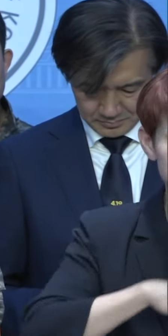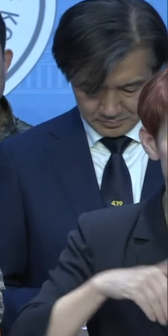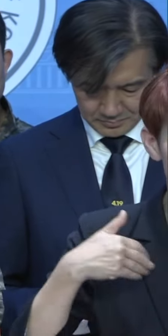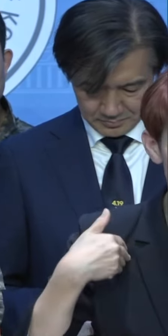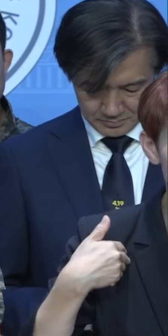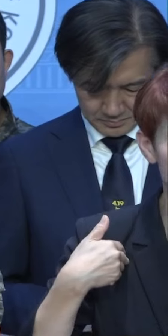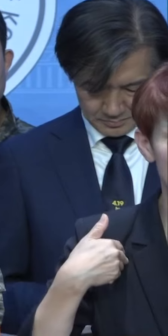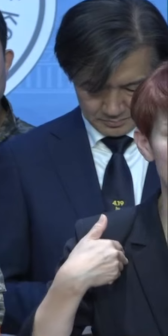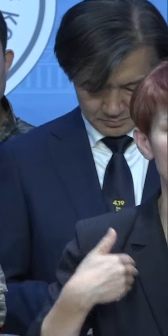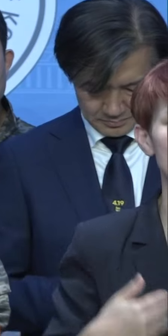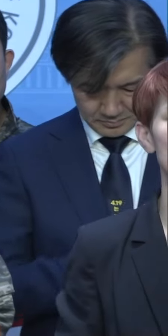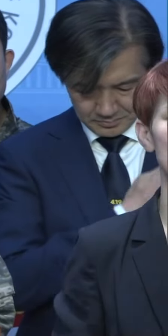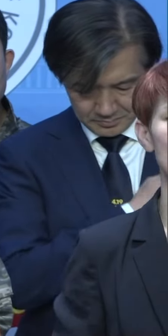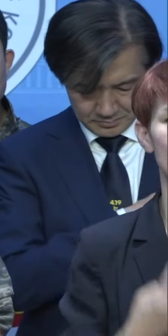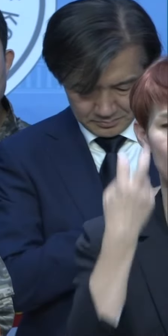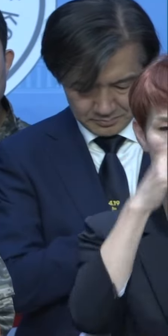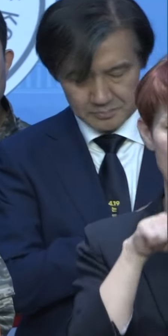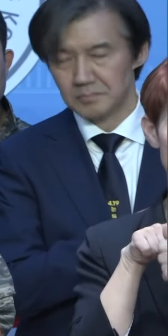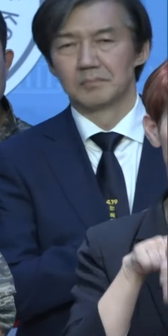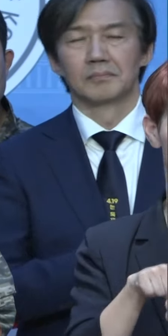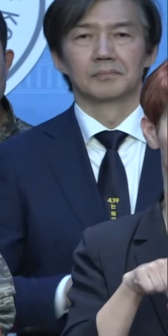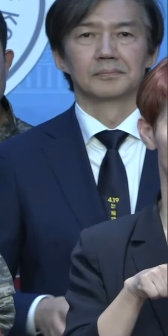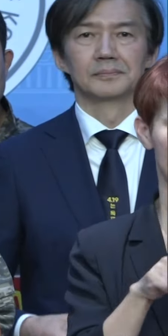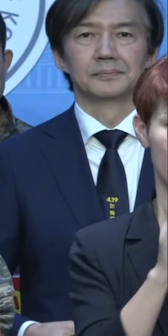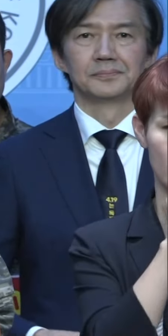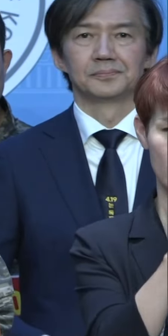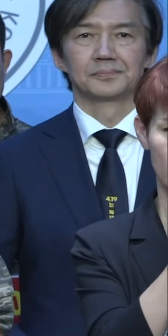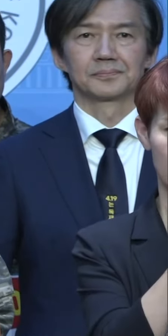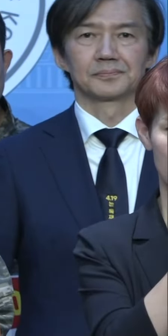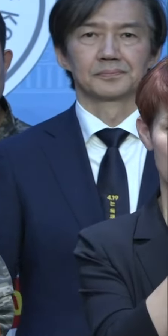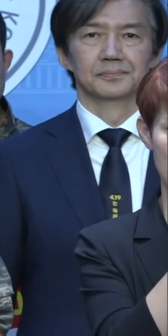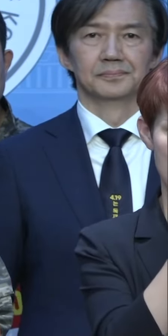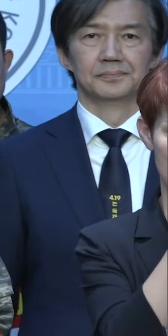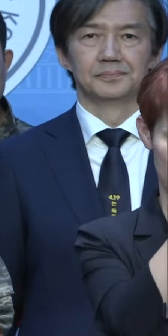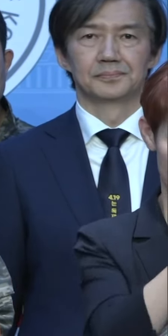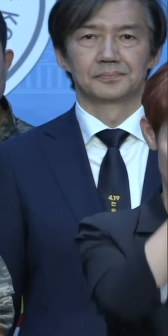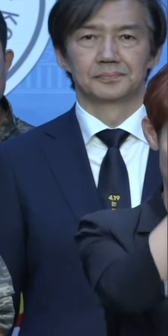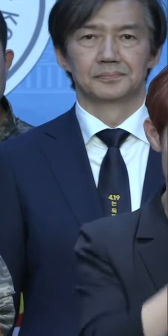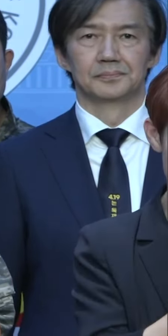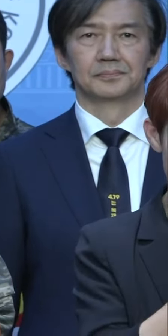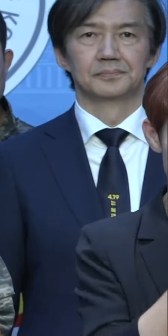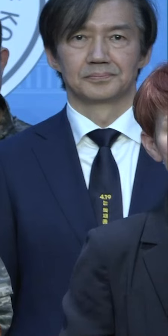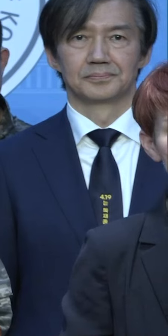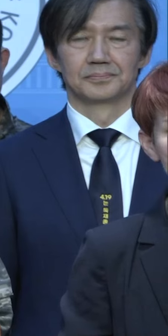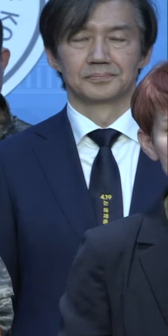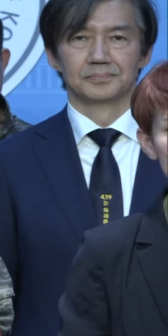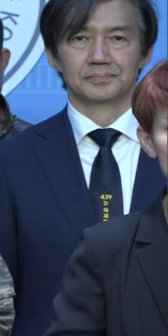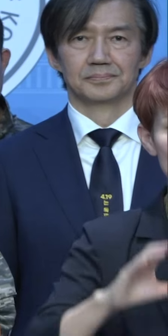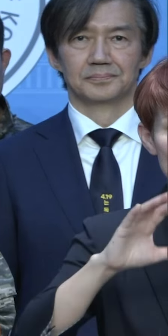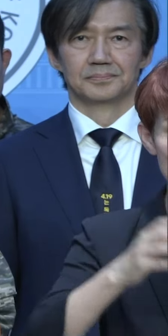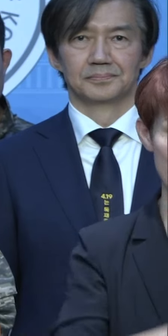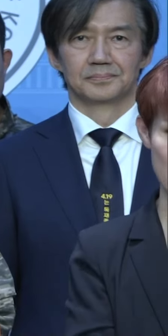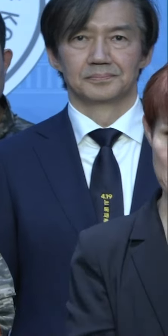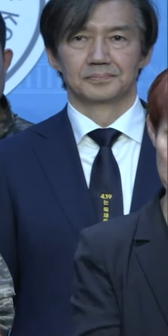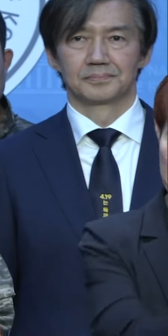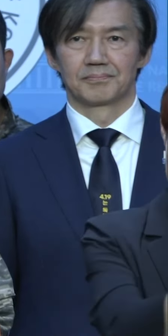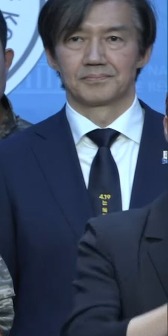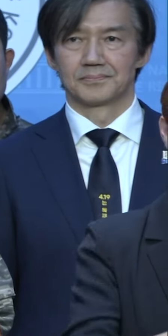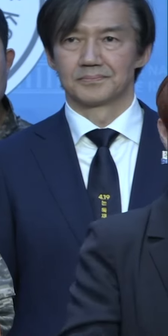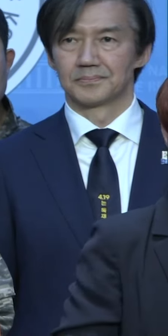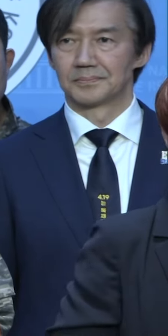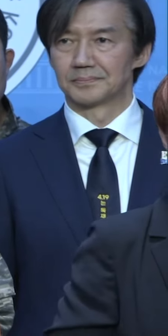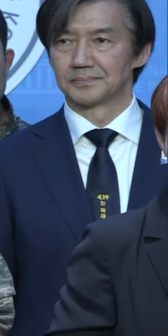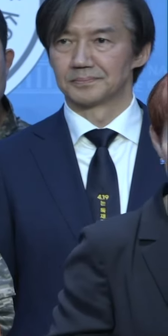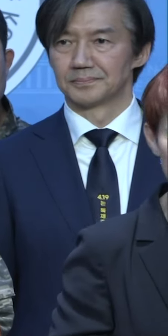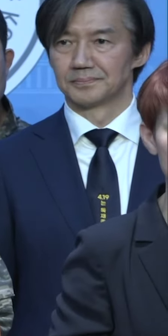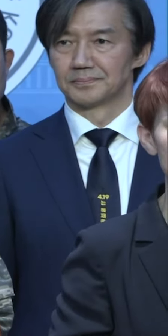못하고 수사 회합의 통신 기록 증거 인멸에 동조하고 있습니다 국민의 힘은 대통령의